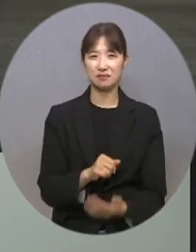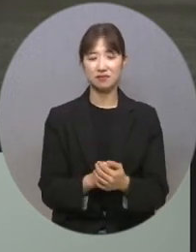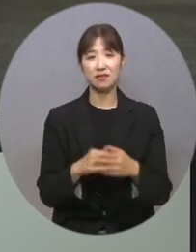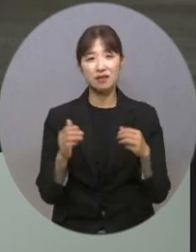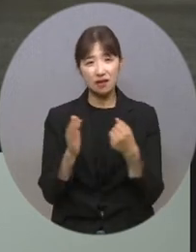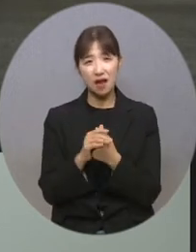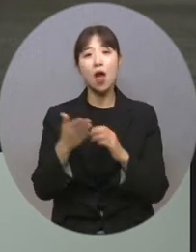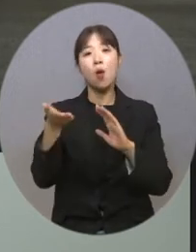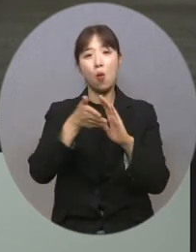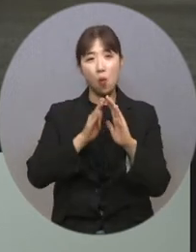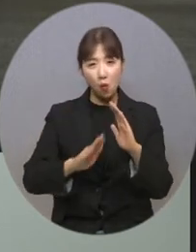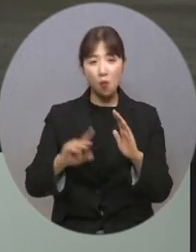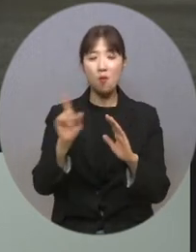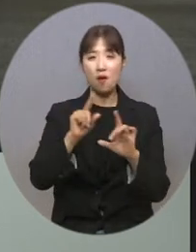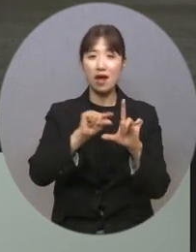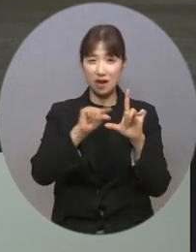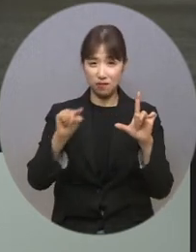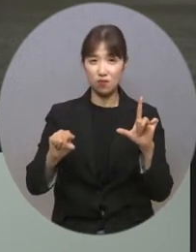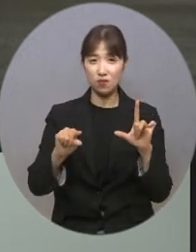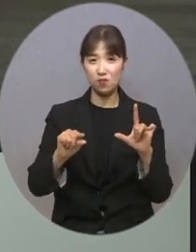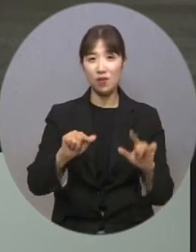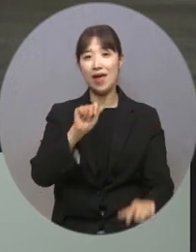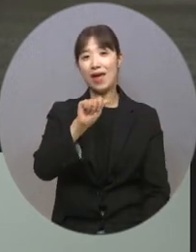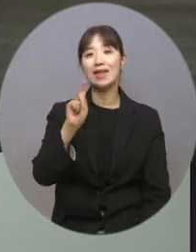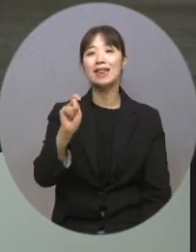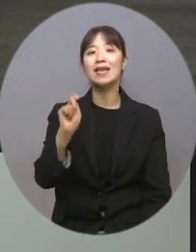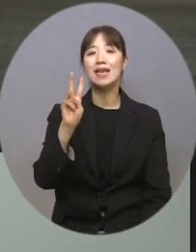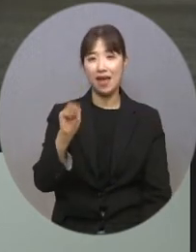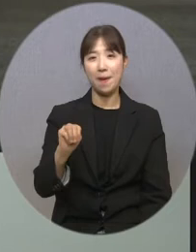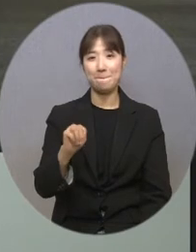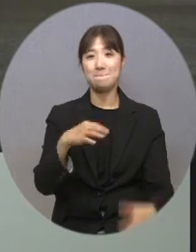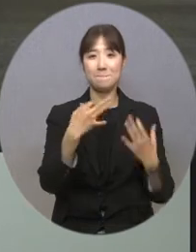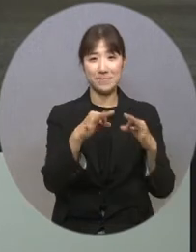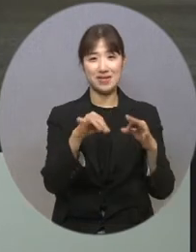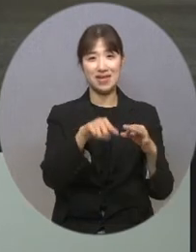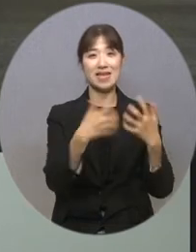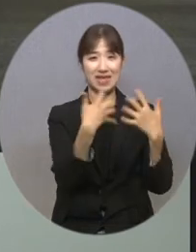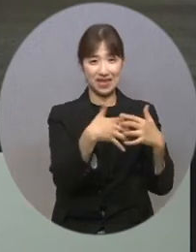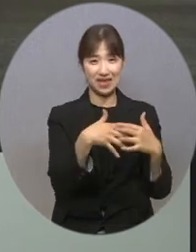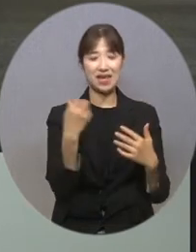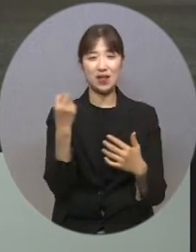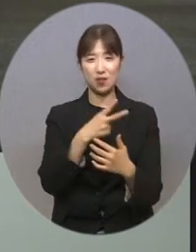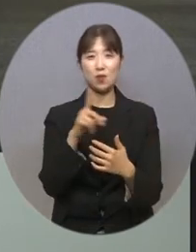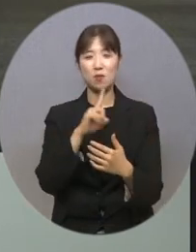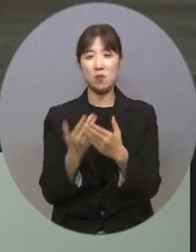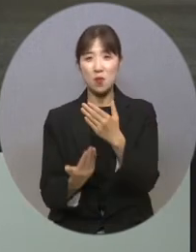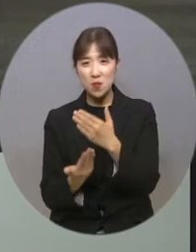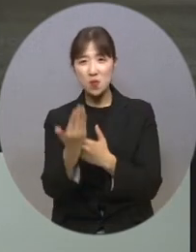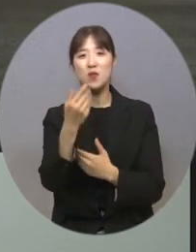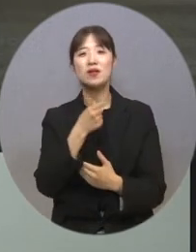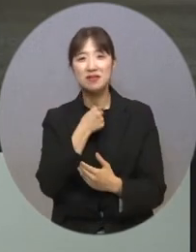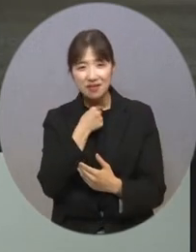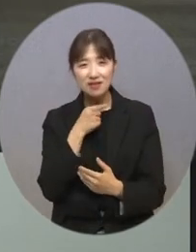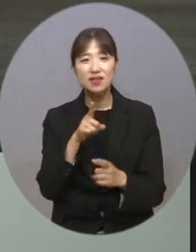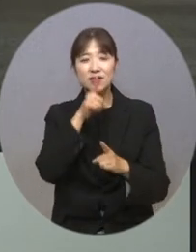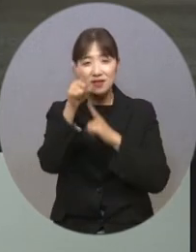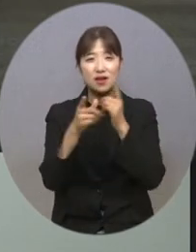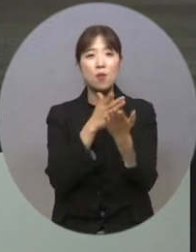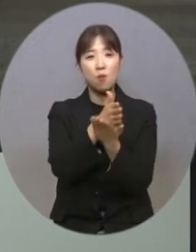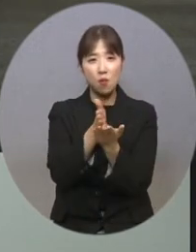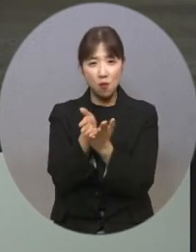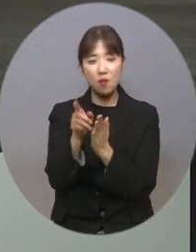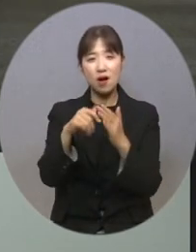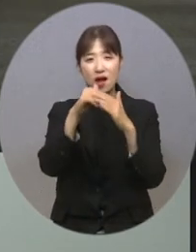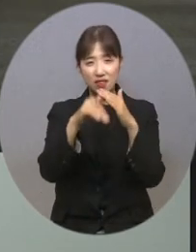그래서 0 0 은 뭐 일부 atm 기나 또 민원 발급기 또 이렇게 다 분야별로